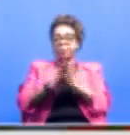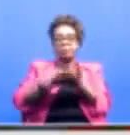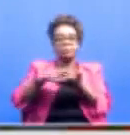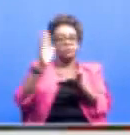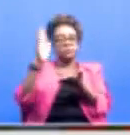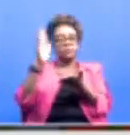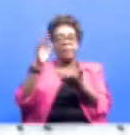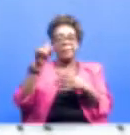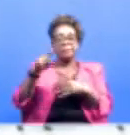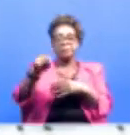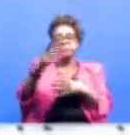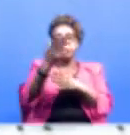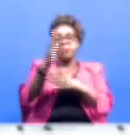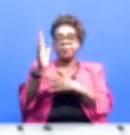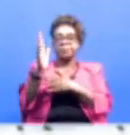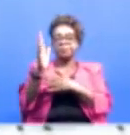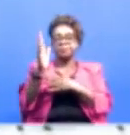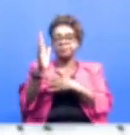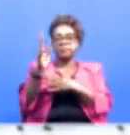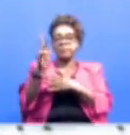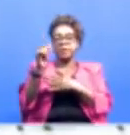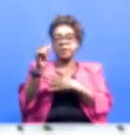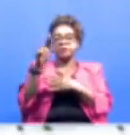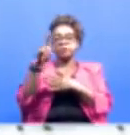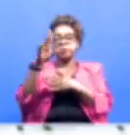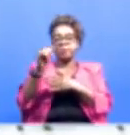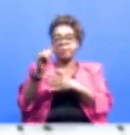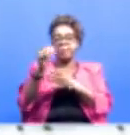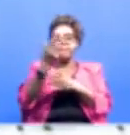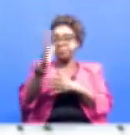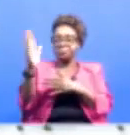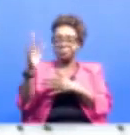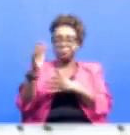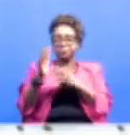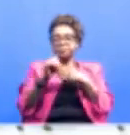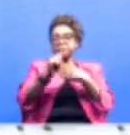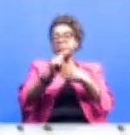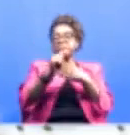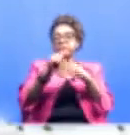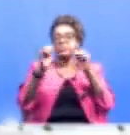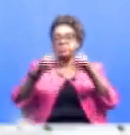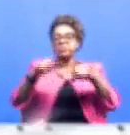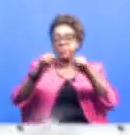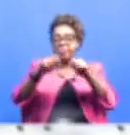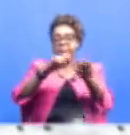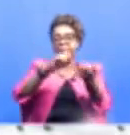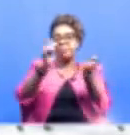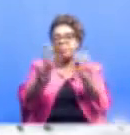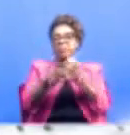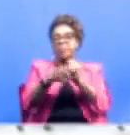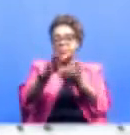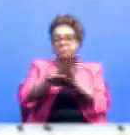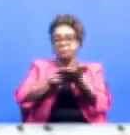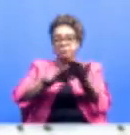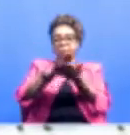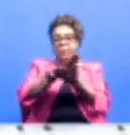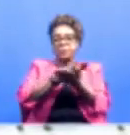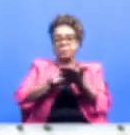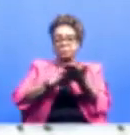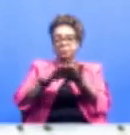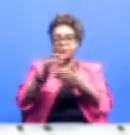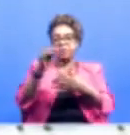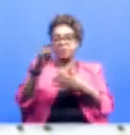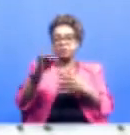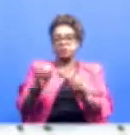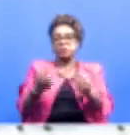course, replant trees. Karura Forest is living proof that it is possible to reverse environmental degradation